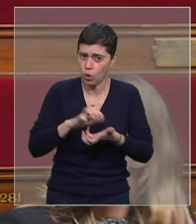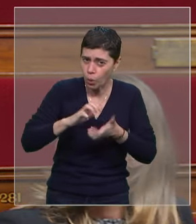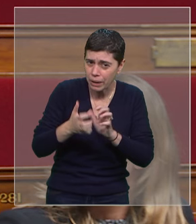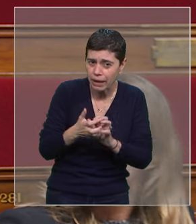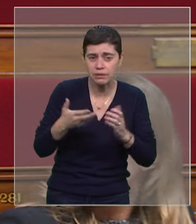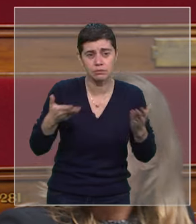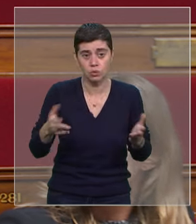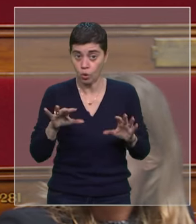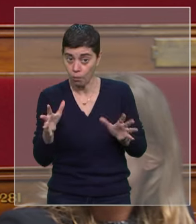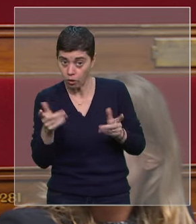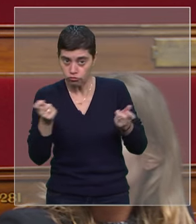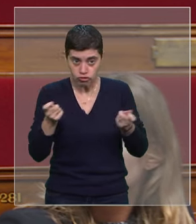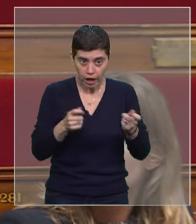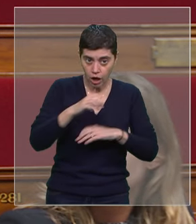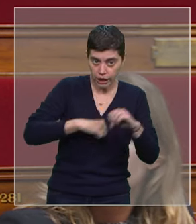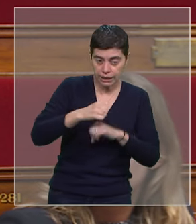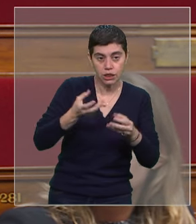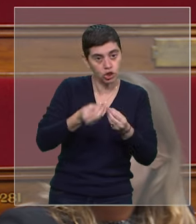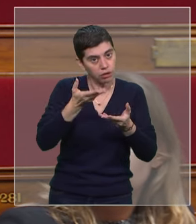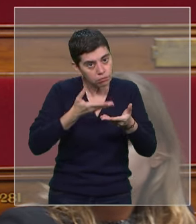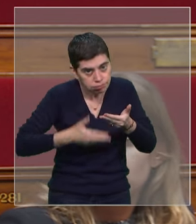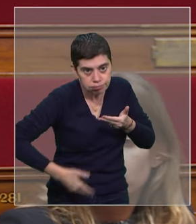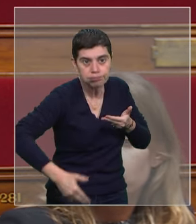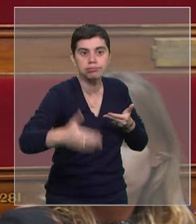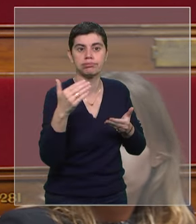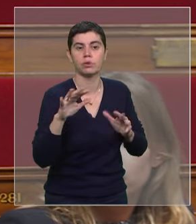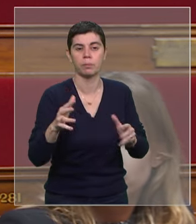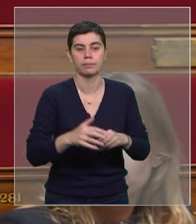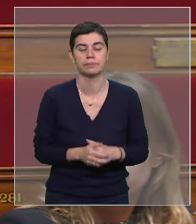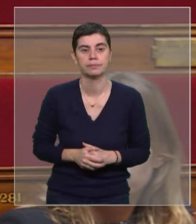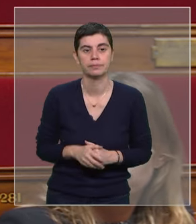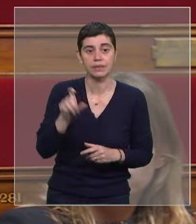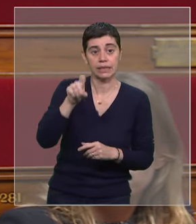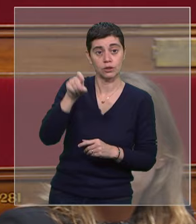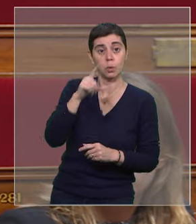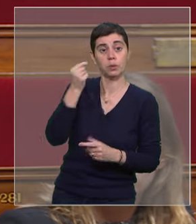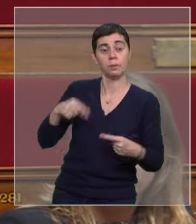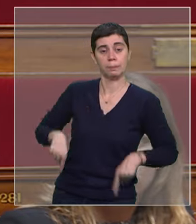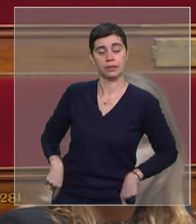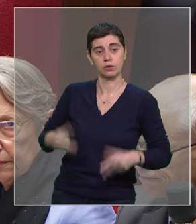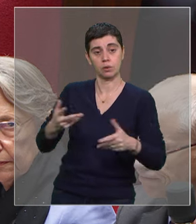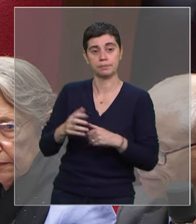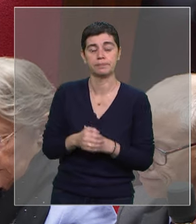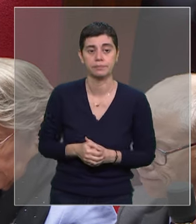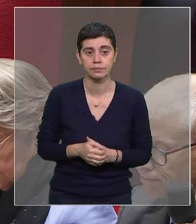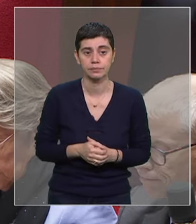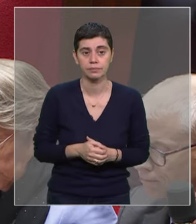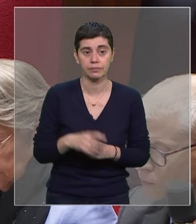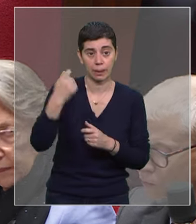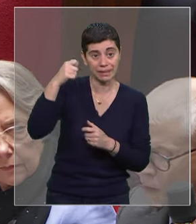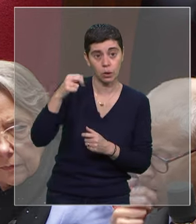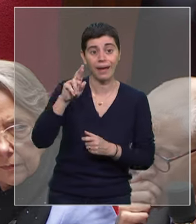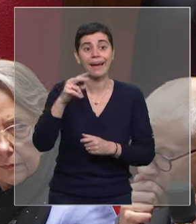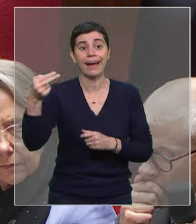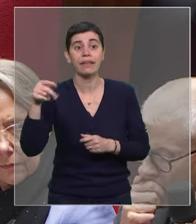l'aborder déterminera la nature du prochain cycle qui va s'ouvrir à nous. Merci. Ma question, monsieur le ministre, est la suivante. Que répondez-vous au président du RN